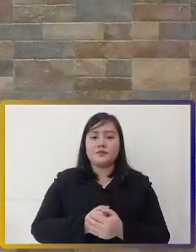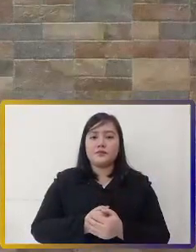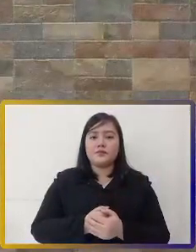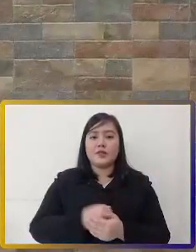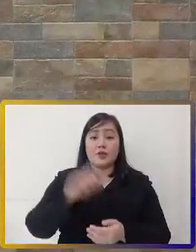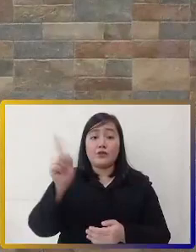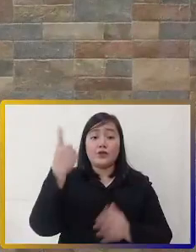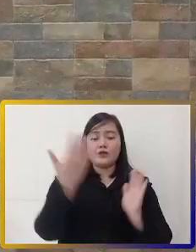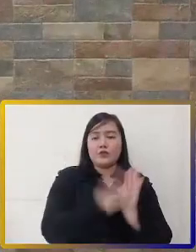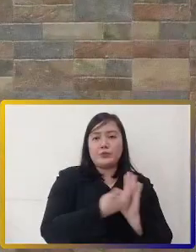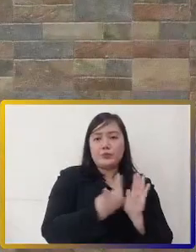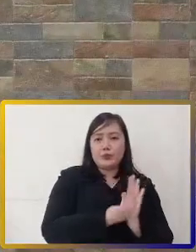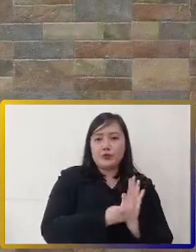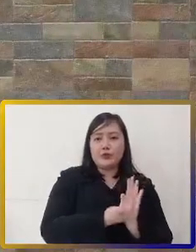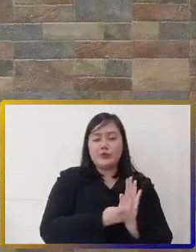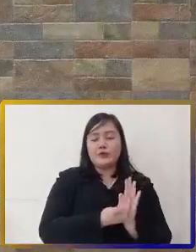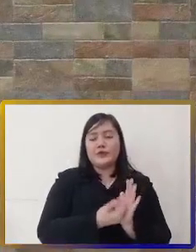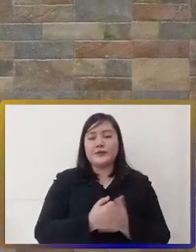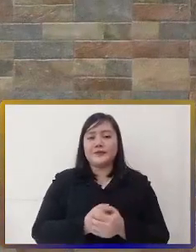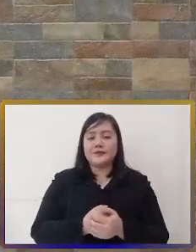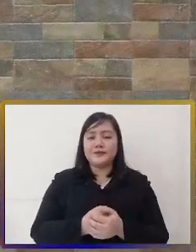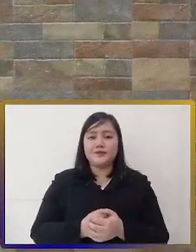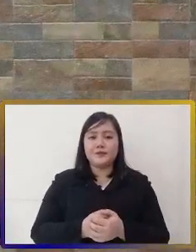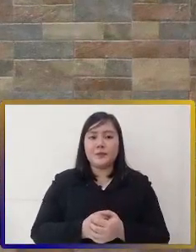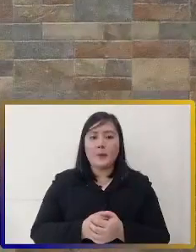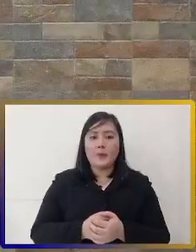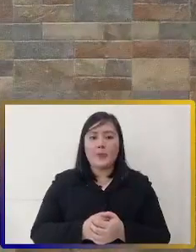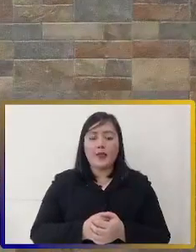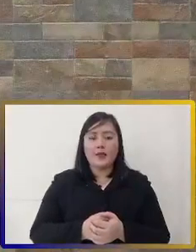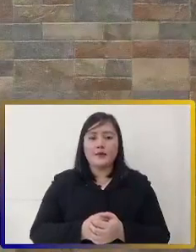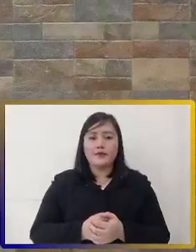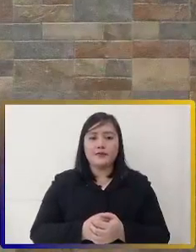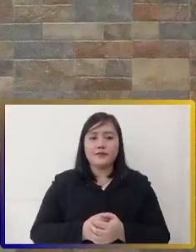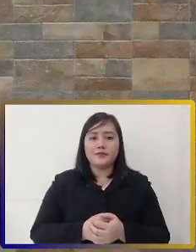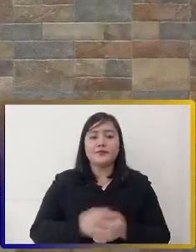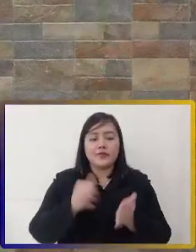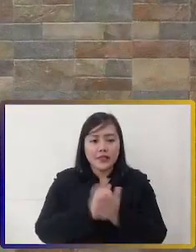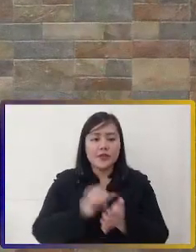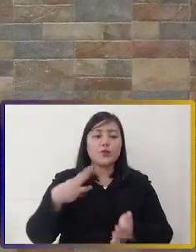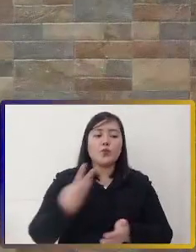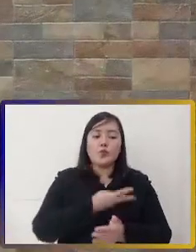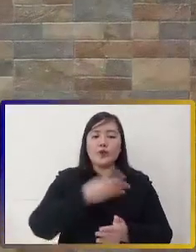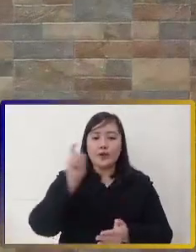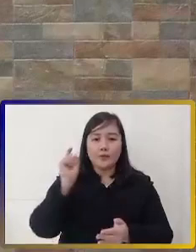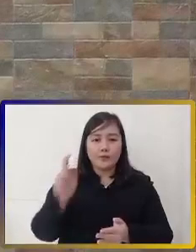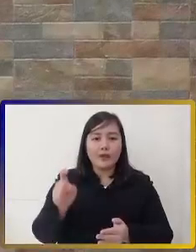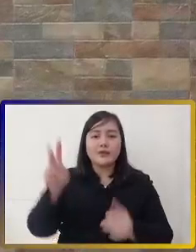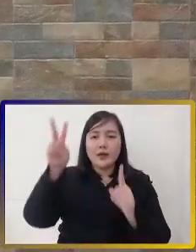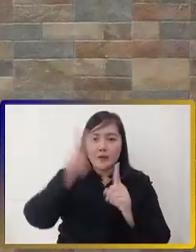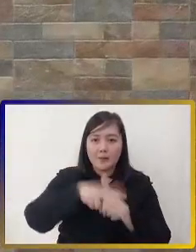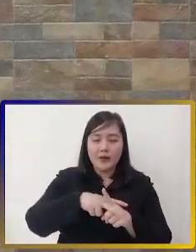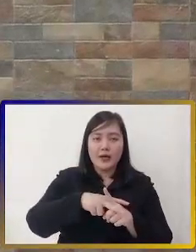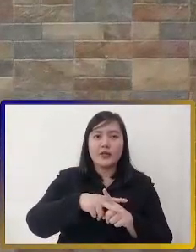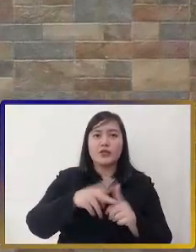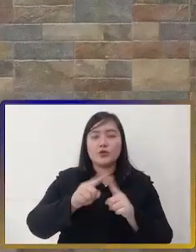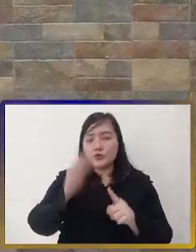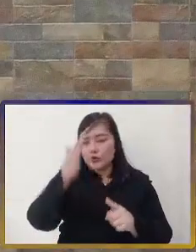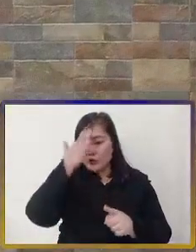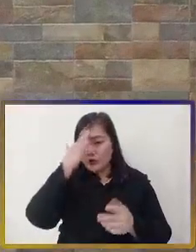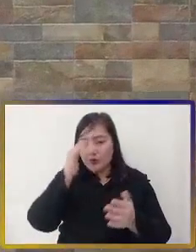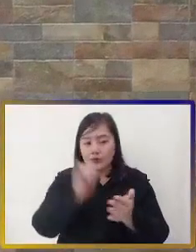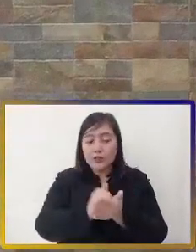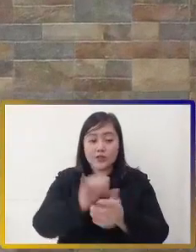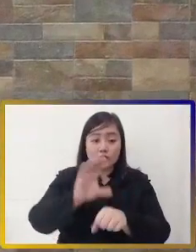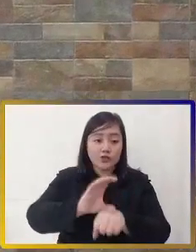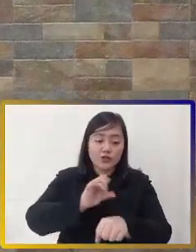natin ngayon ay pwede pong gamitin at dapat na siyang ginagamit para malaman mo kung tama yung simbahan.